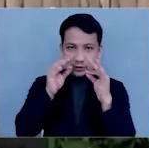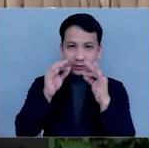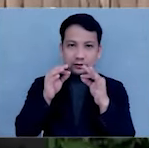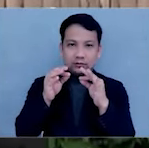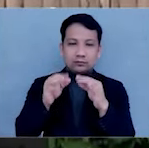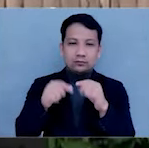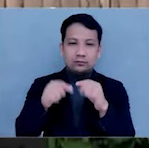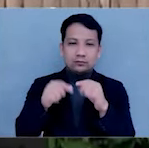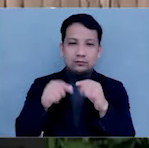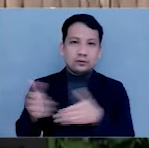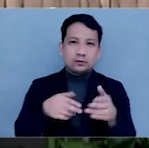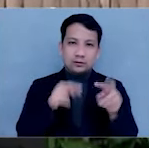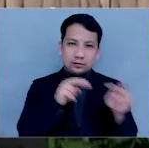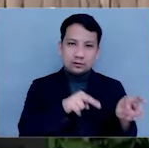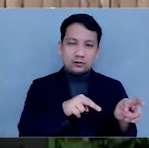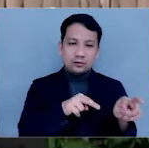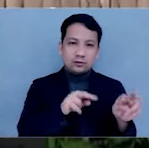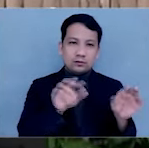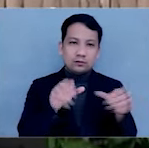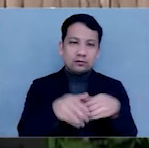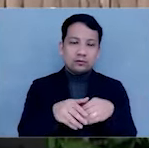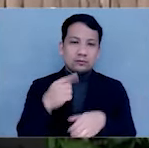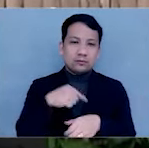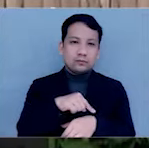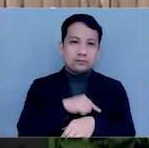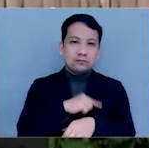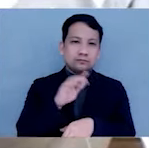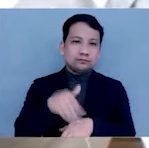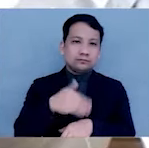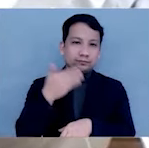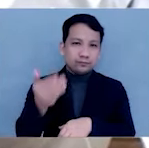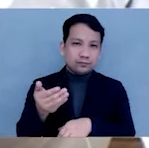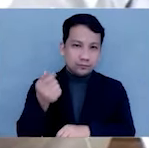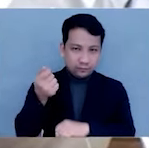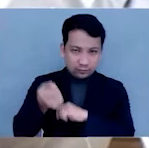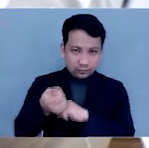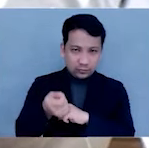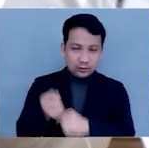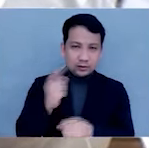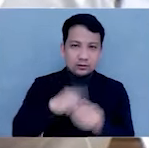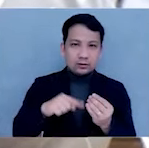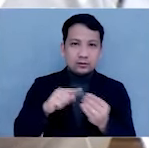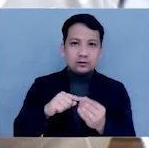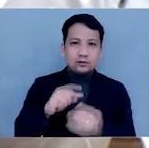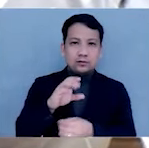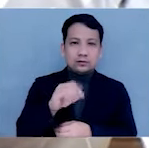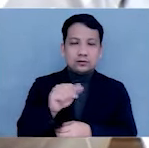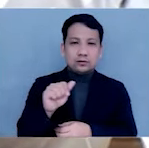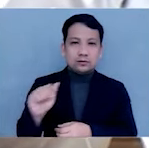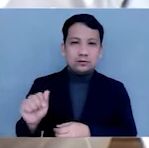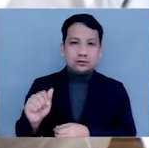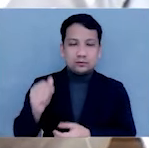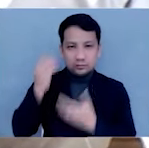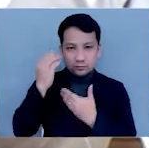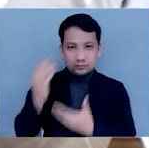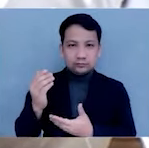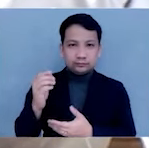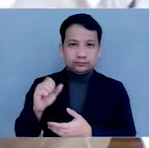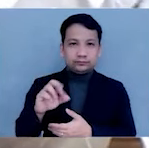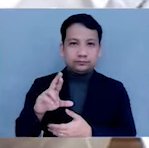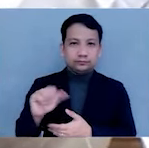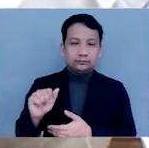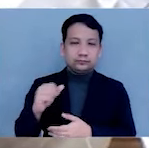planong silipin ng House Quad Committee sa kanilang susunod na pagdinig. Ayon sa co-chairperson ng komite na si Santa Rosa Laguna